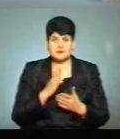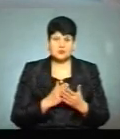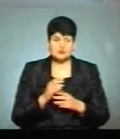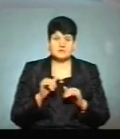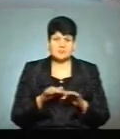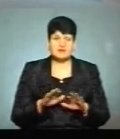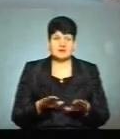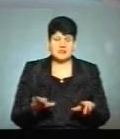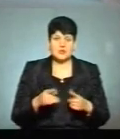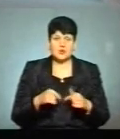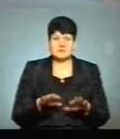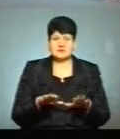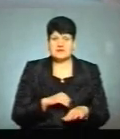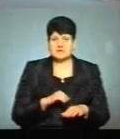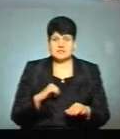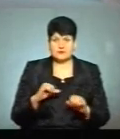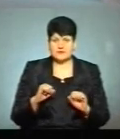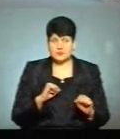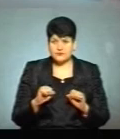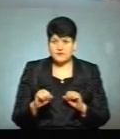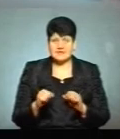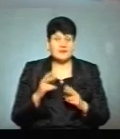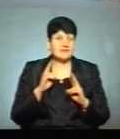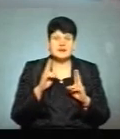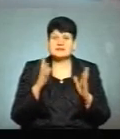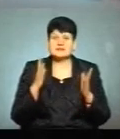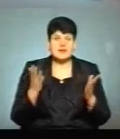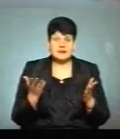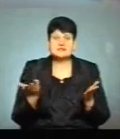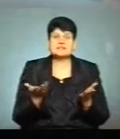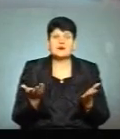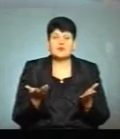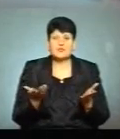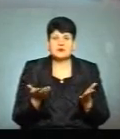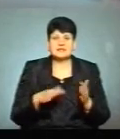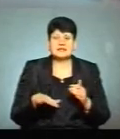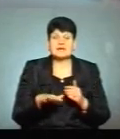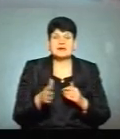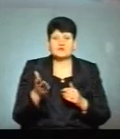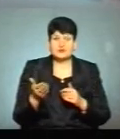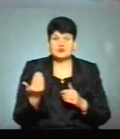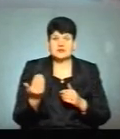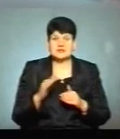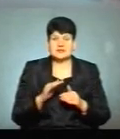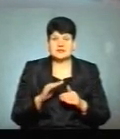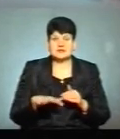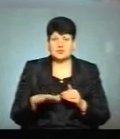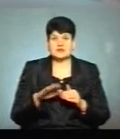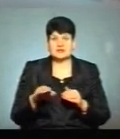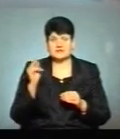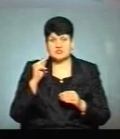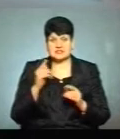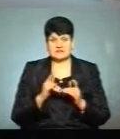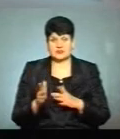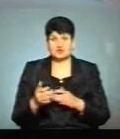справах дітей, і органи місцевого самоврядування не знали, з якої що з їхньої території діти навчаються в інтернатному